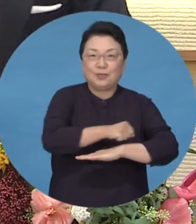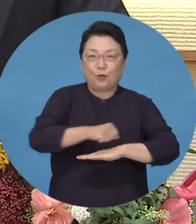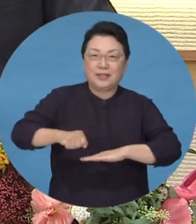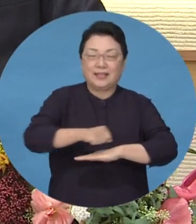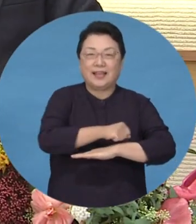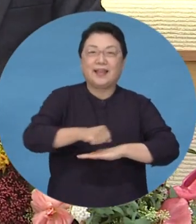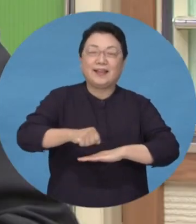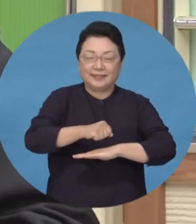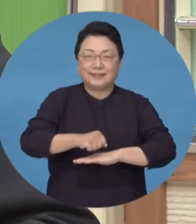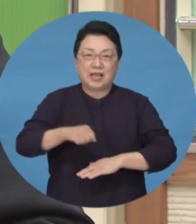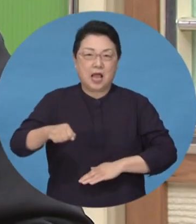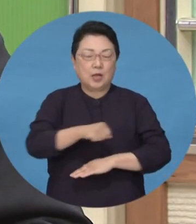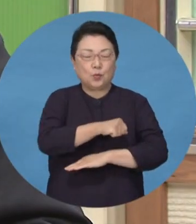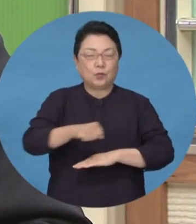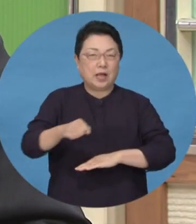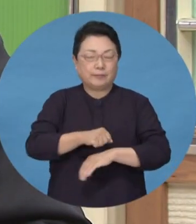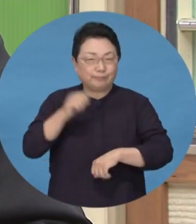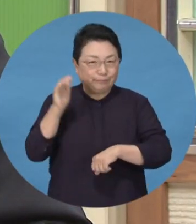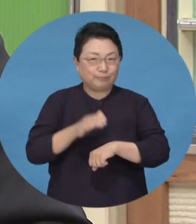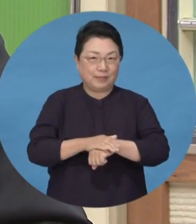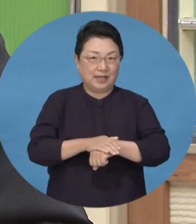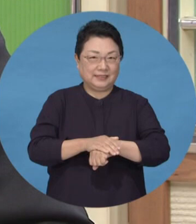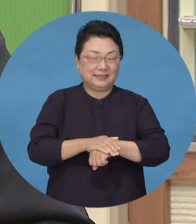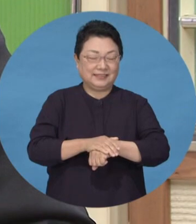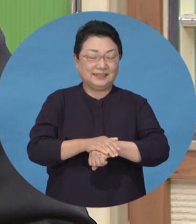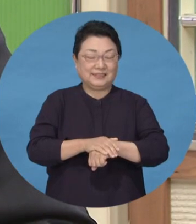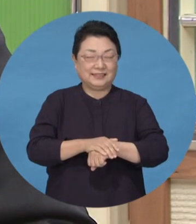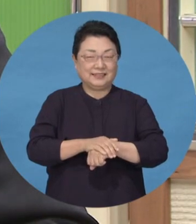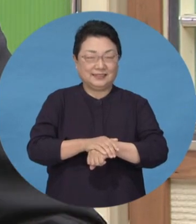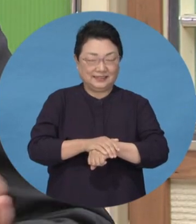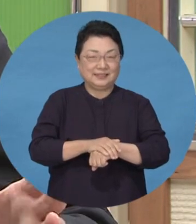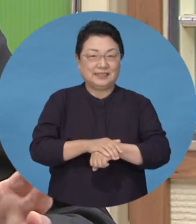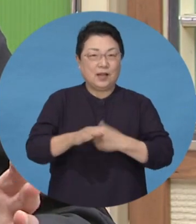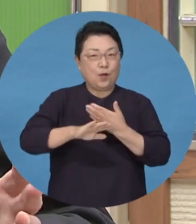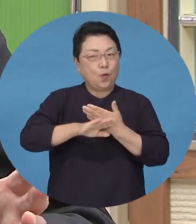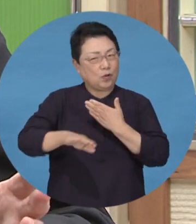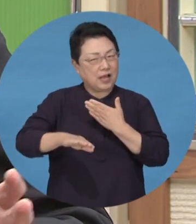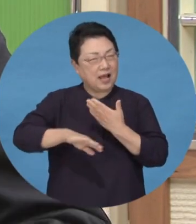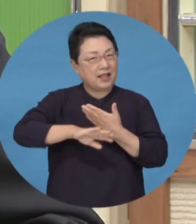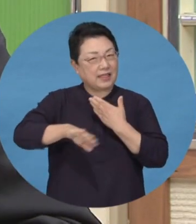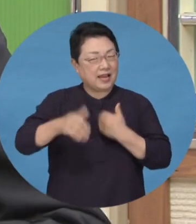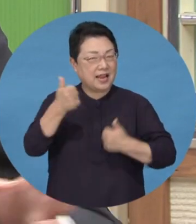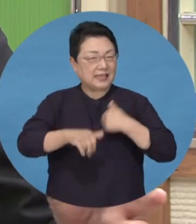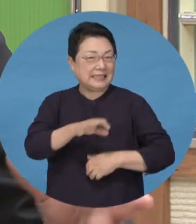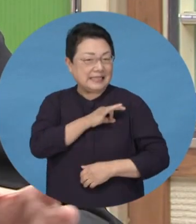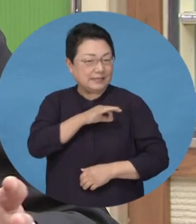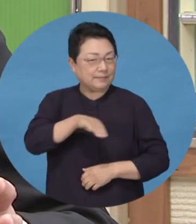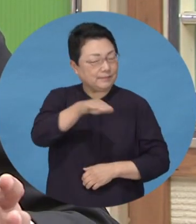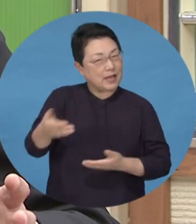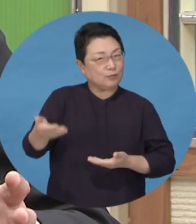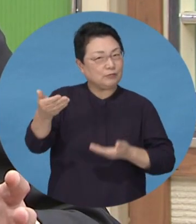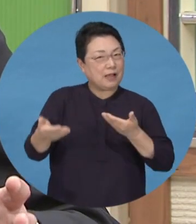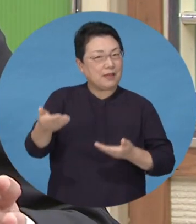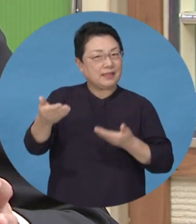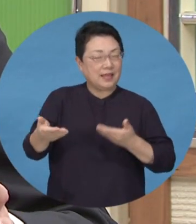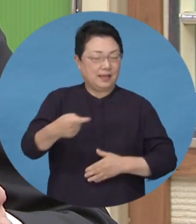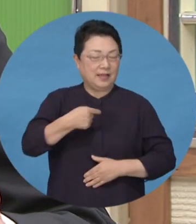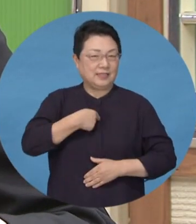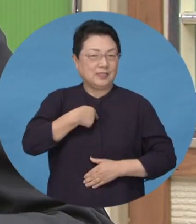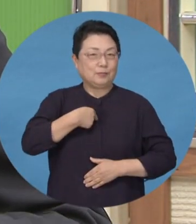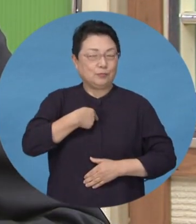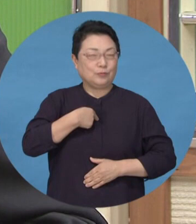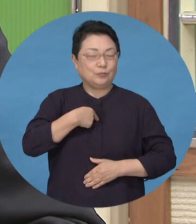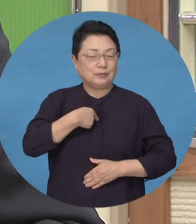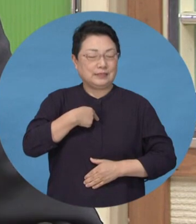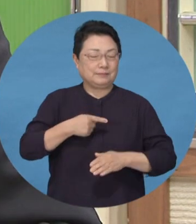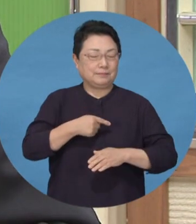かそうアイロンがけは多分あのこのあの星山梨県だけないとおそらく日本中の政治関係者